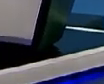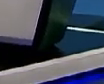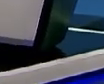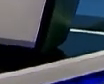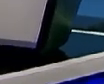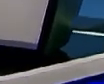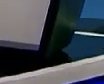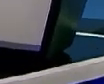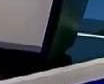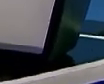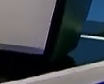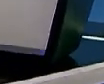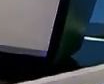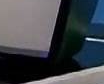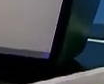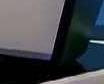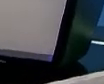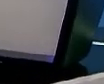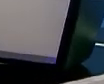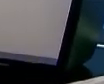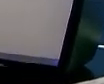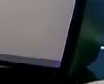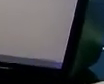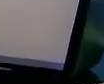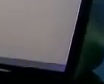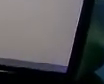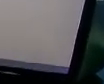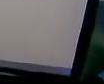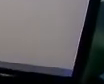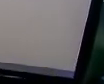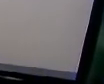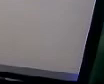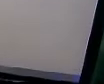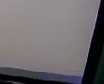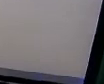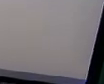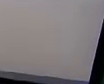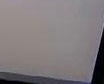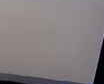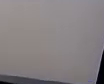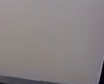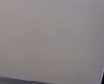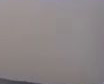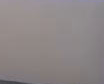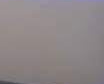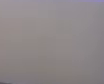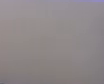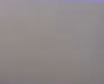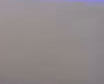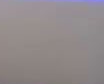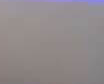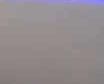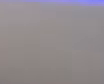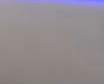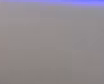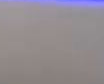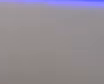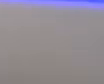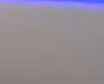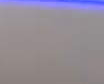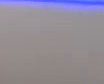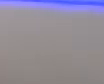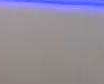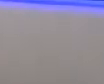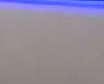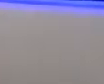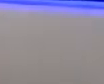Assalamualaikum dan salam sejahtera. Nasional 8, Selasa 18 Oktober bersama saya Syahril Sarafuddin. Dan saya Farhatul Asyati Osman. Berikut paparan